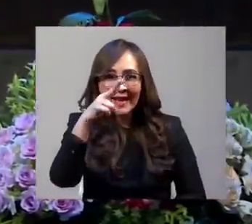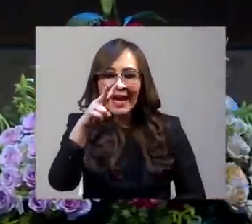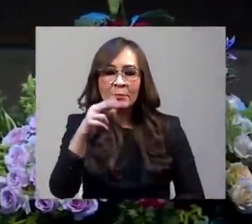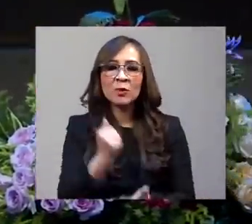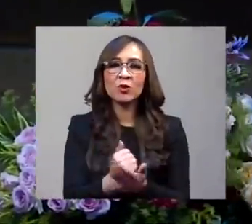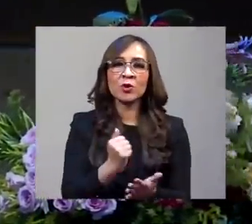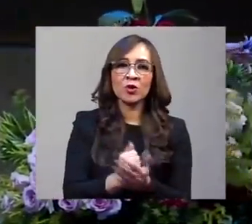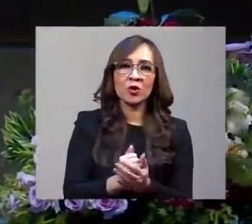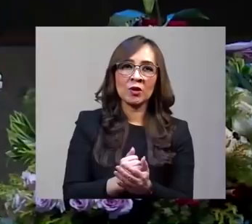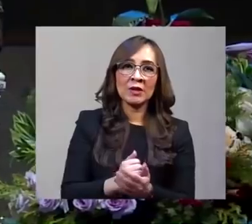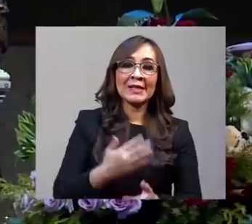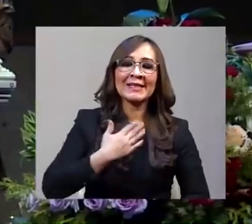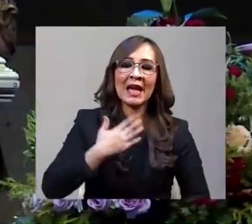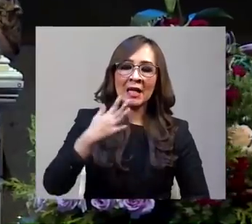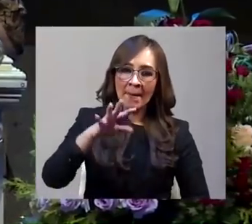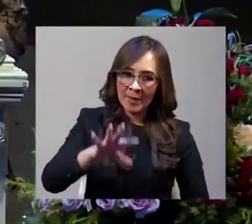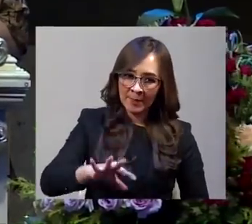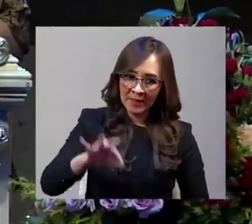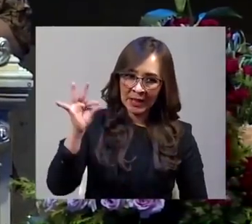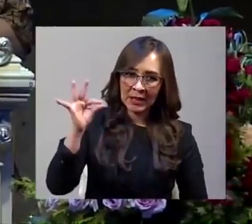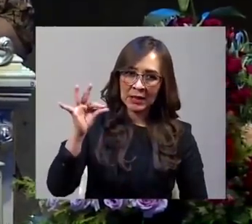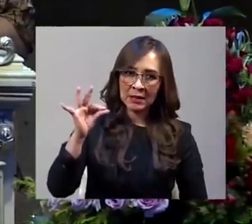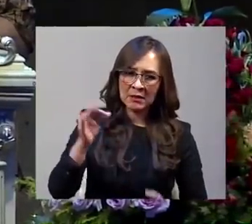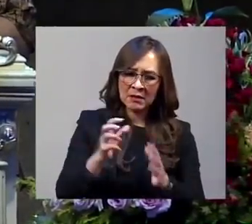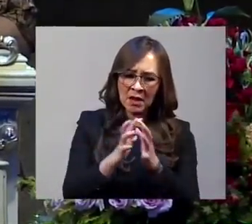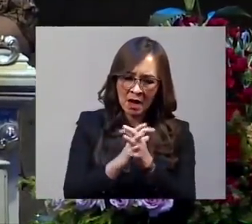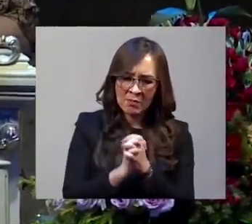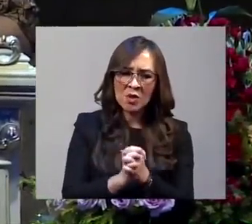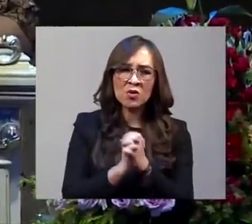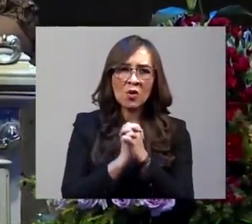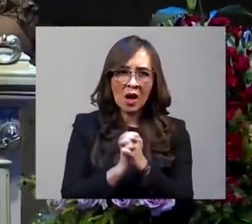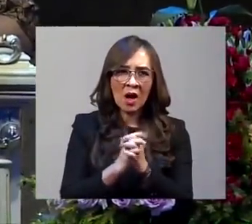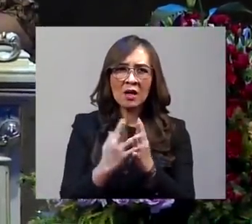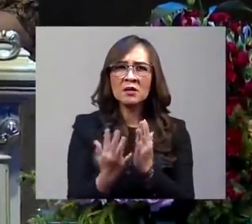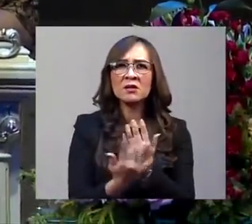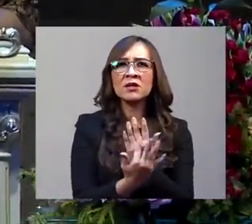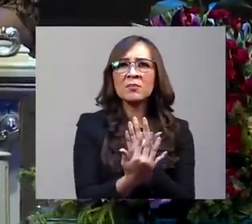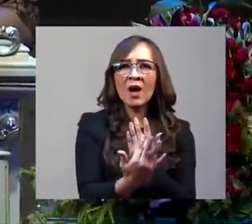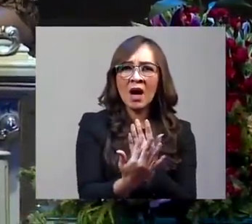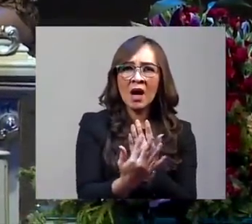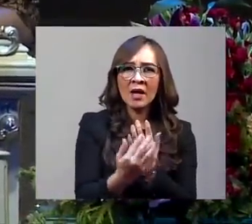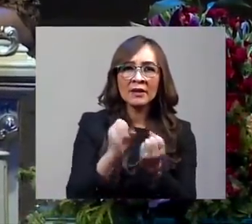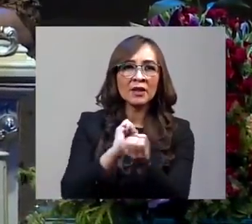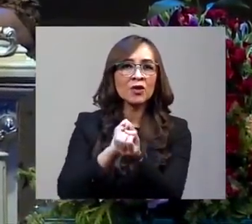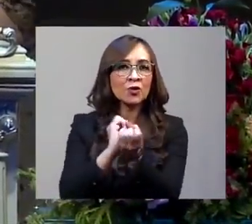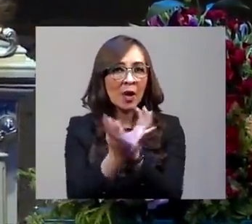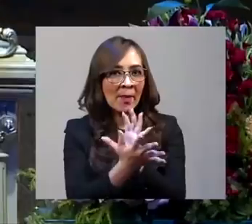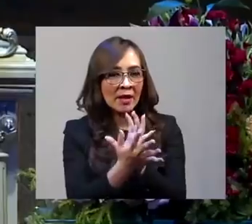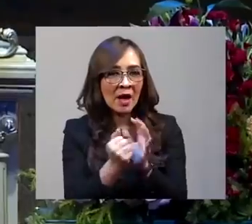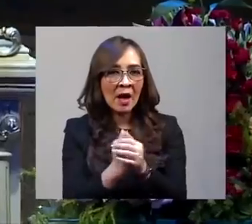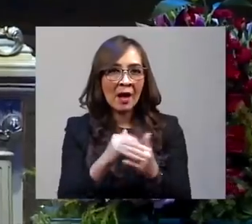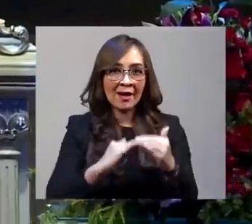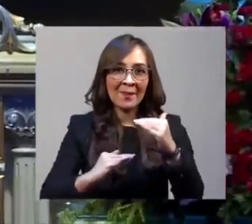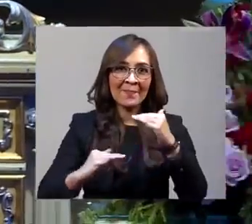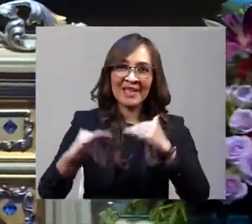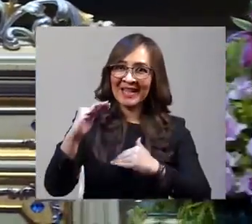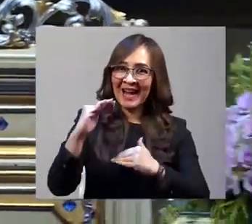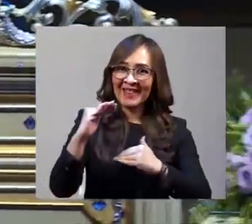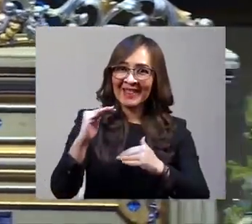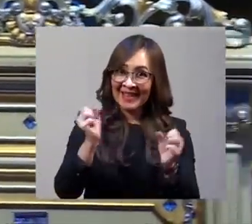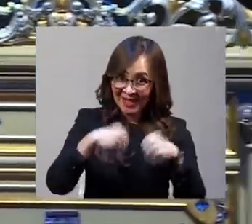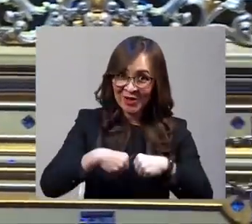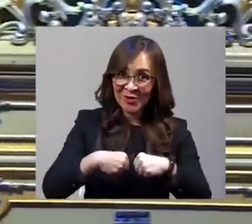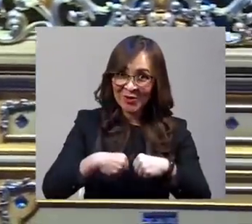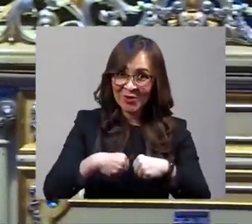hidup saudara. Saya memilih. Dan saya berdoa jemaat Tuhan di GBI Goshen yang ada di Surabaya. Mengalami peningkatan yang setuju katakan